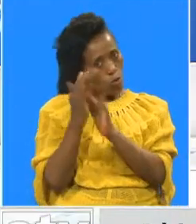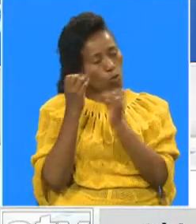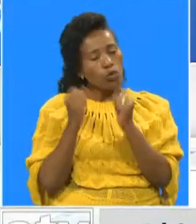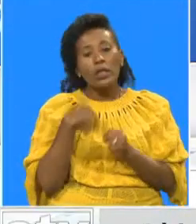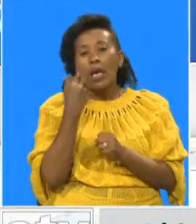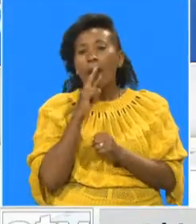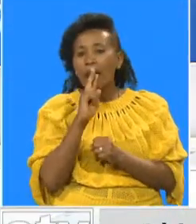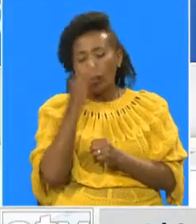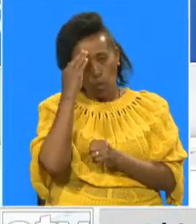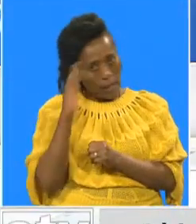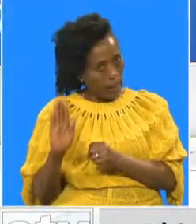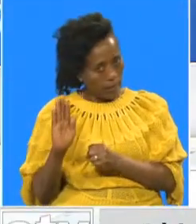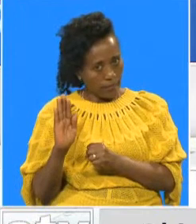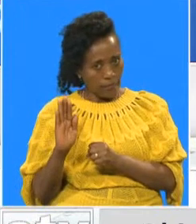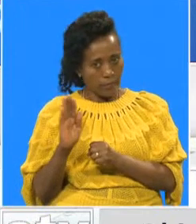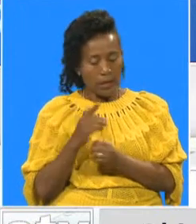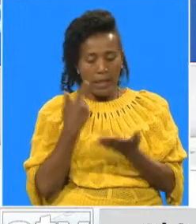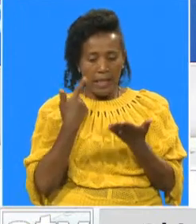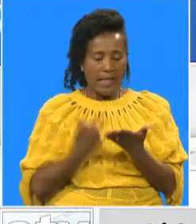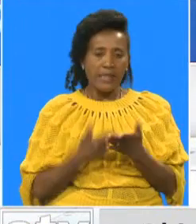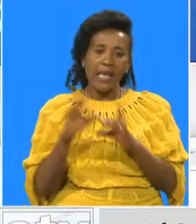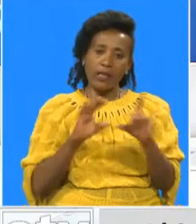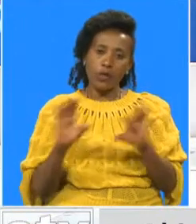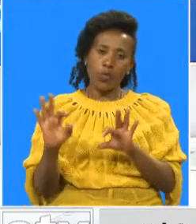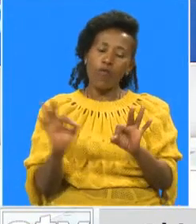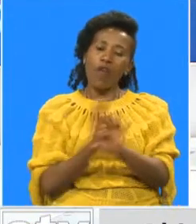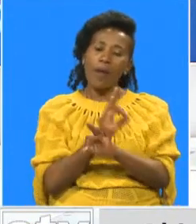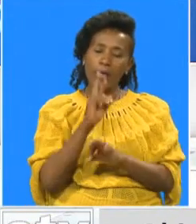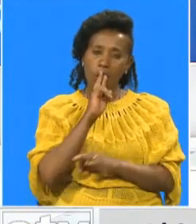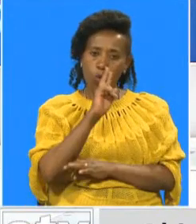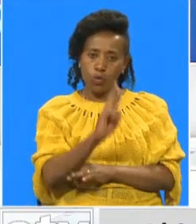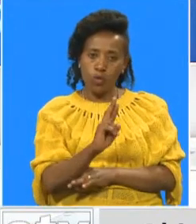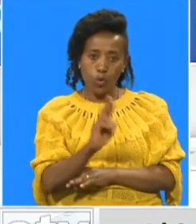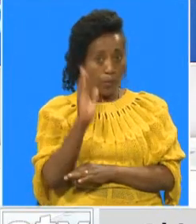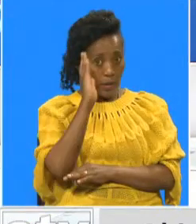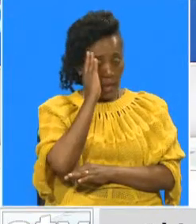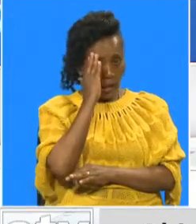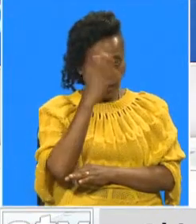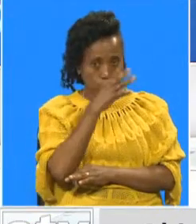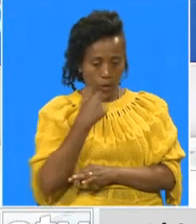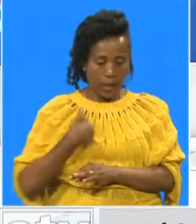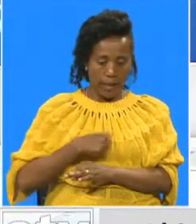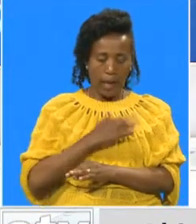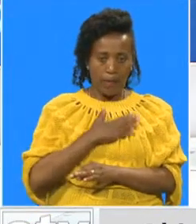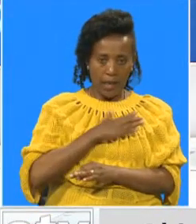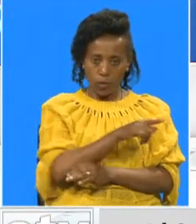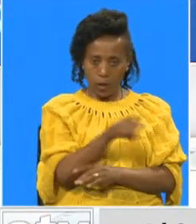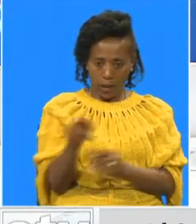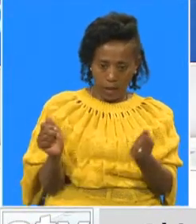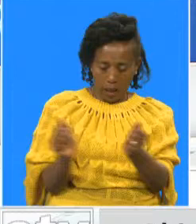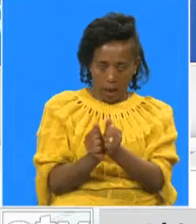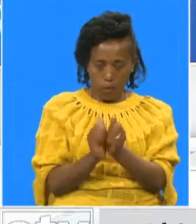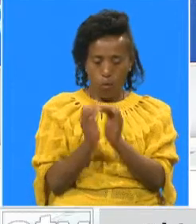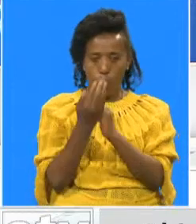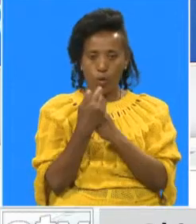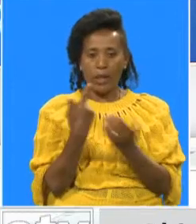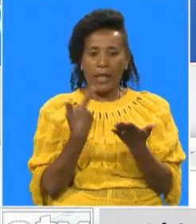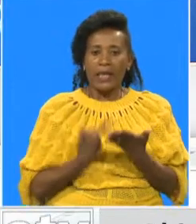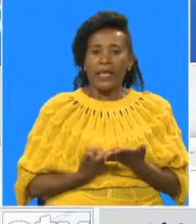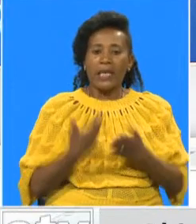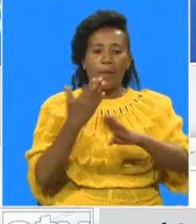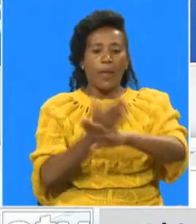እና ማናቸው አላቅም እነዚህ እንደዚህ ያረጉ ፋብሪካዎችም ብናቃቸውና እኛም ራሱ ከእናንተ ጋር ሆነን